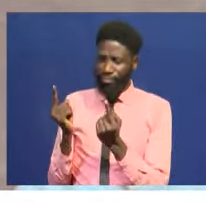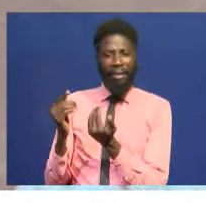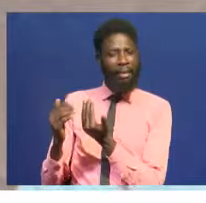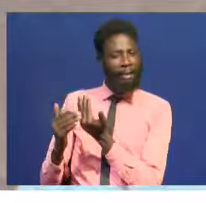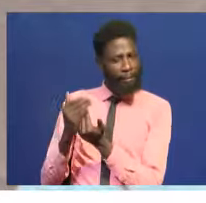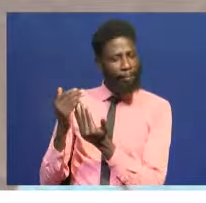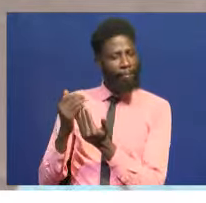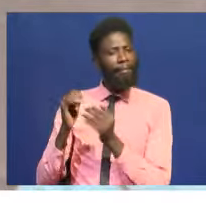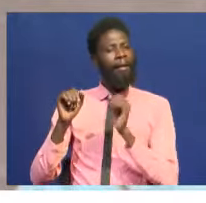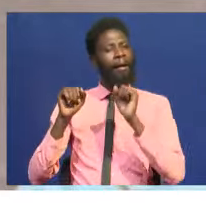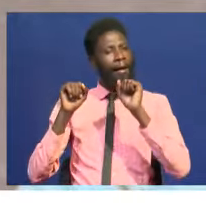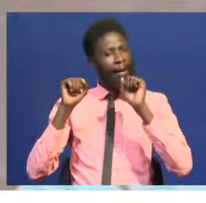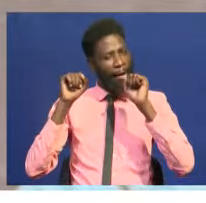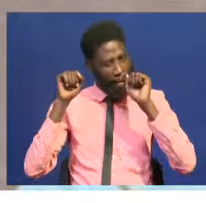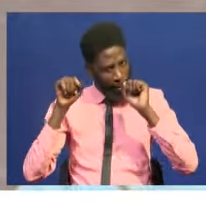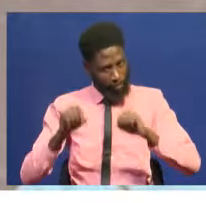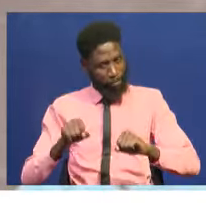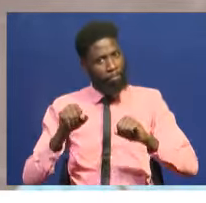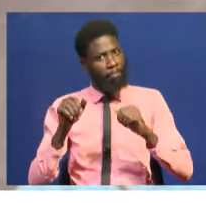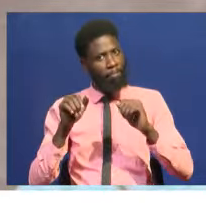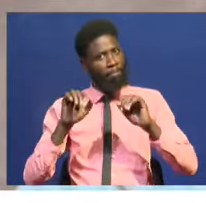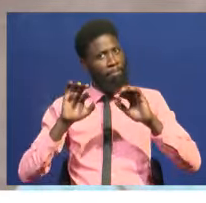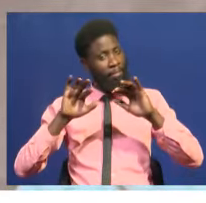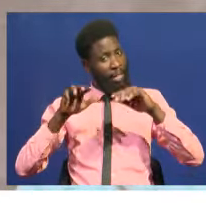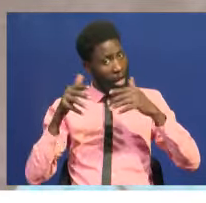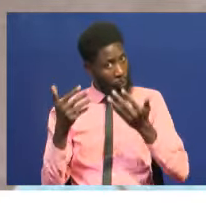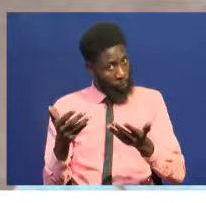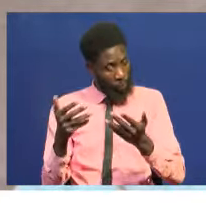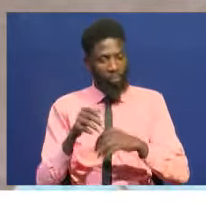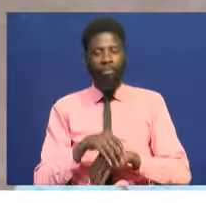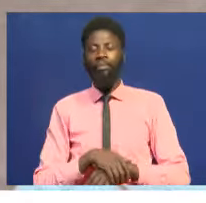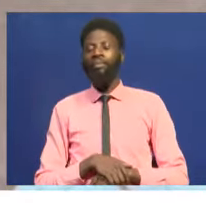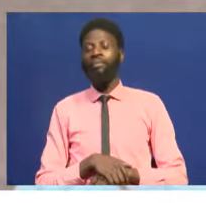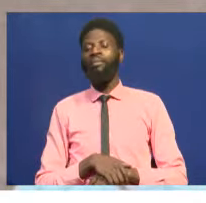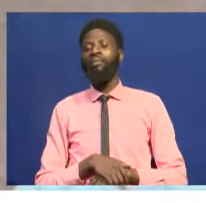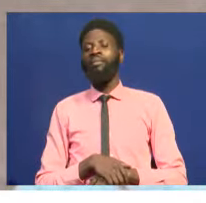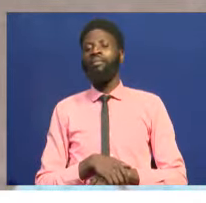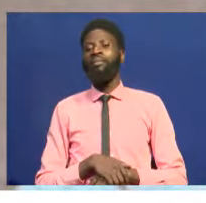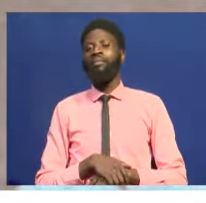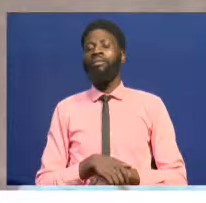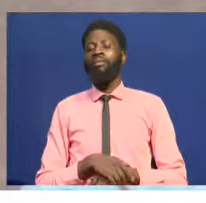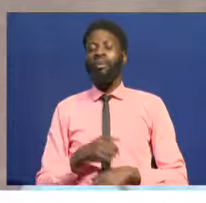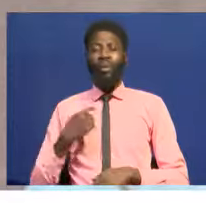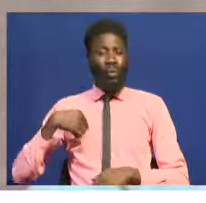wote katika taifa letu la Kenya. Pia tumekubaliana ya kwamba